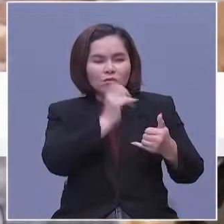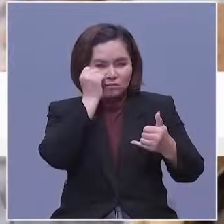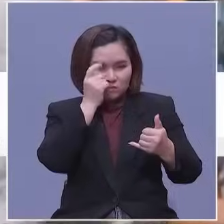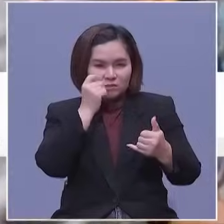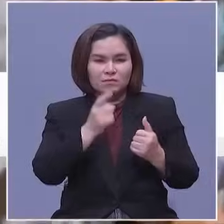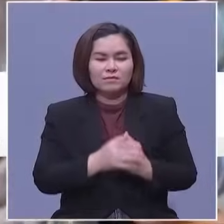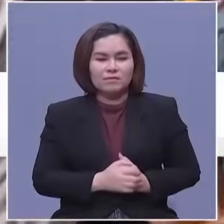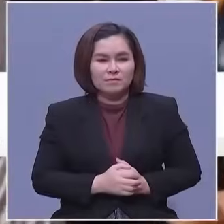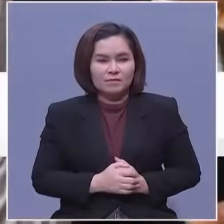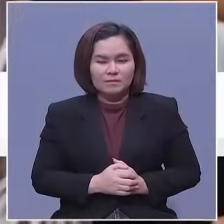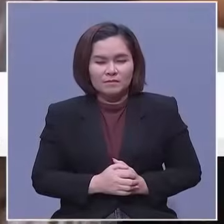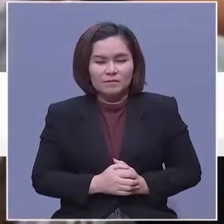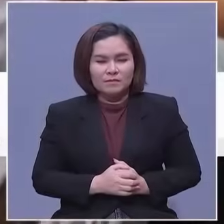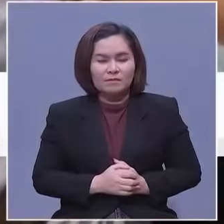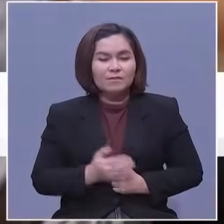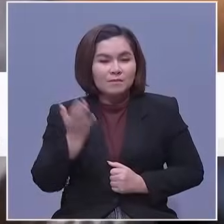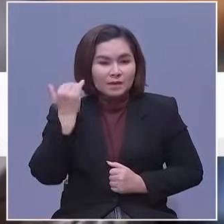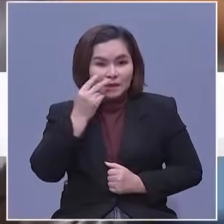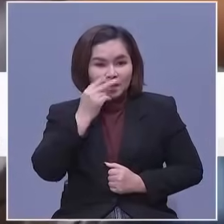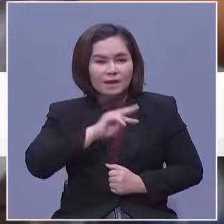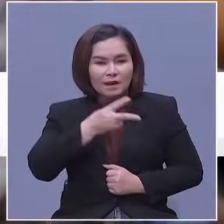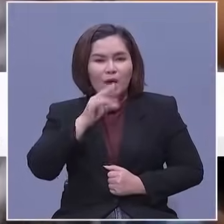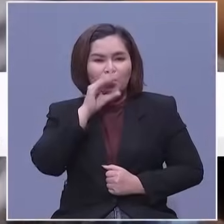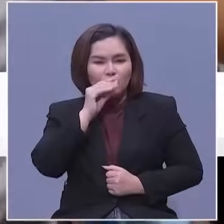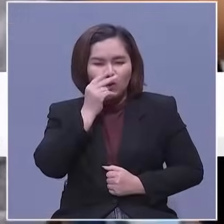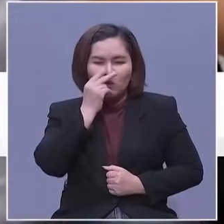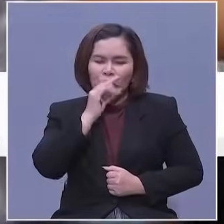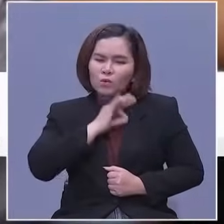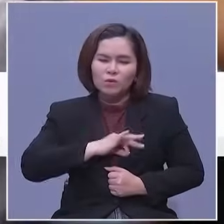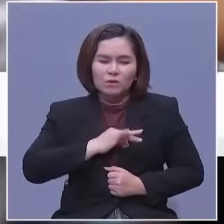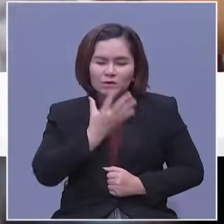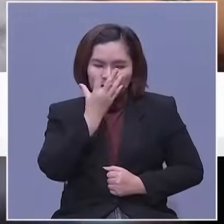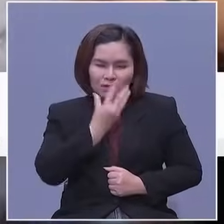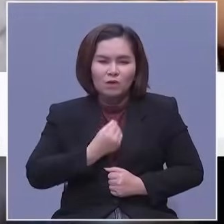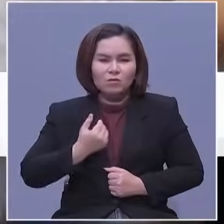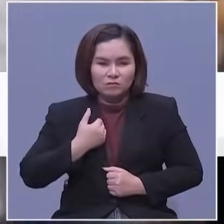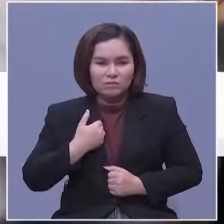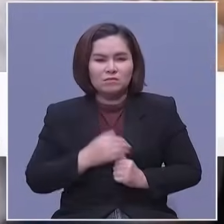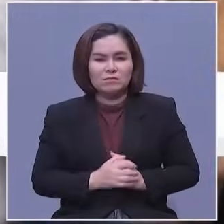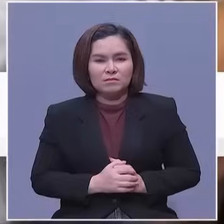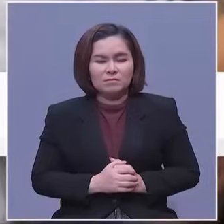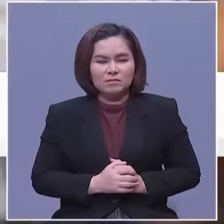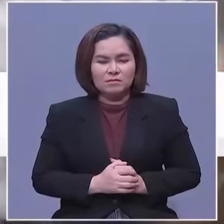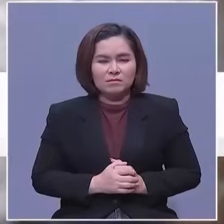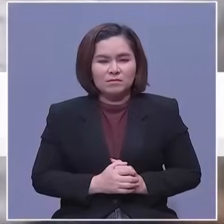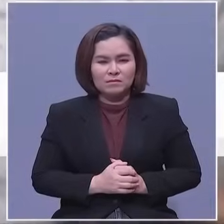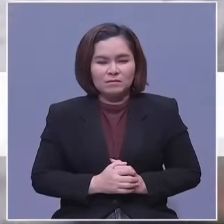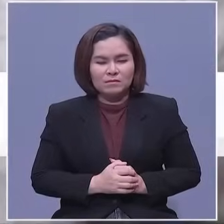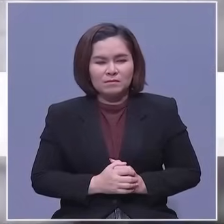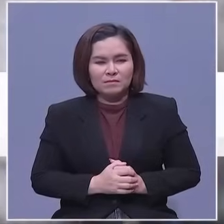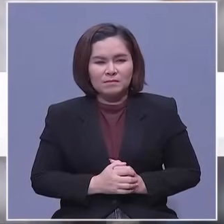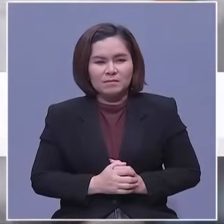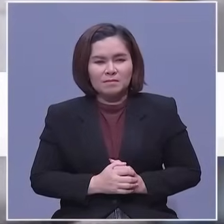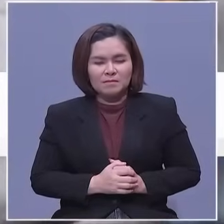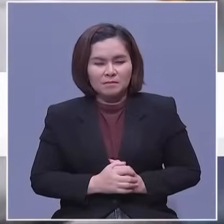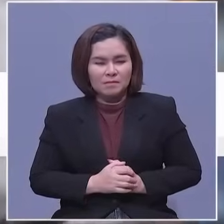ด โอ้ยคุณออมเมื่อสักครู่ที่ล่ามค่ะคือมันเศร้านะเสียใจพี่น่าจะเสียใจม